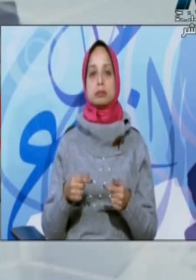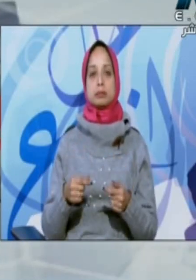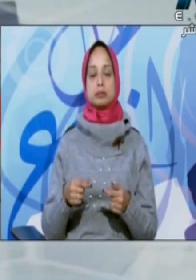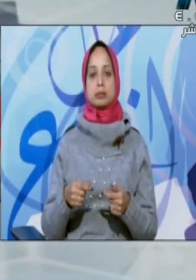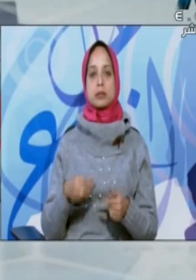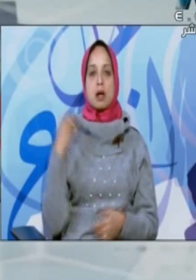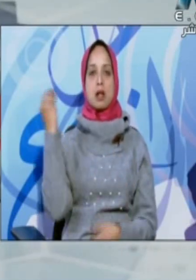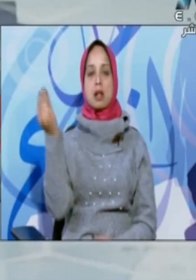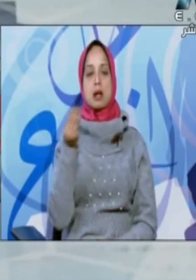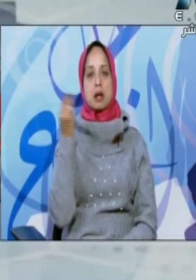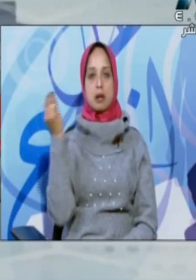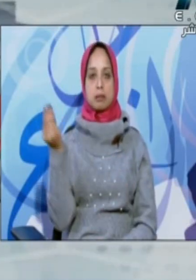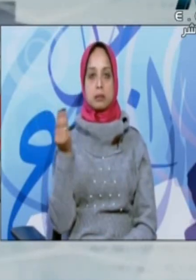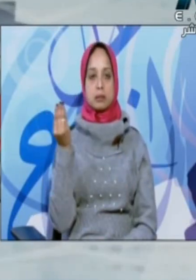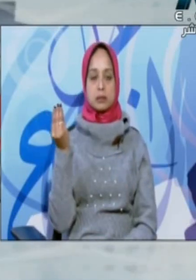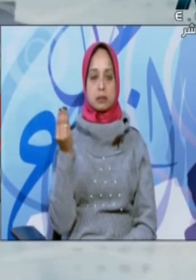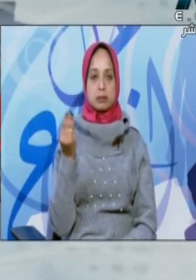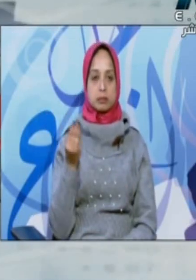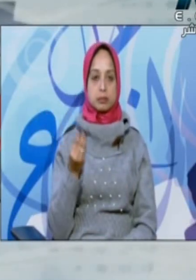العالمية